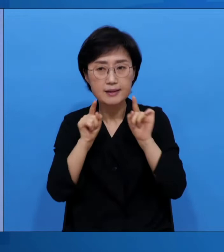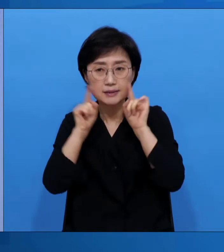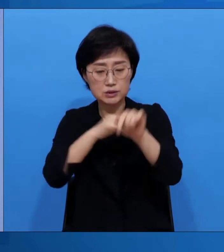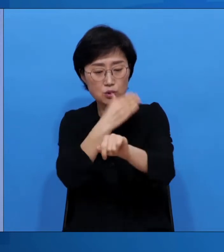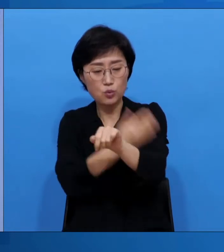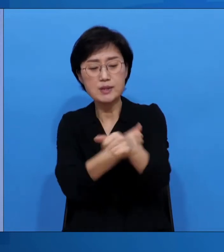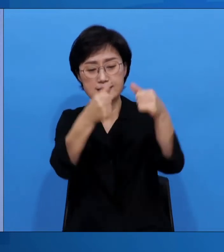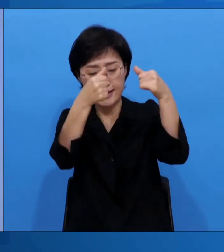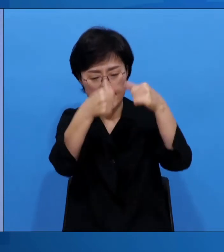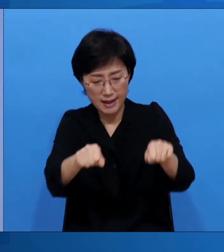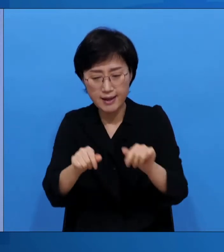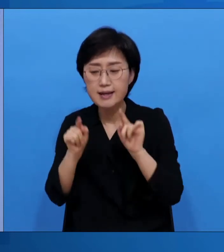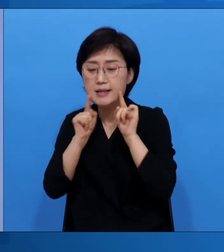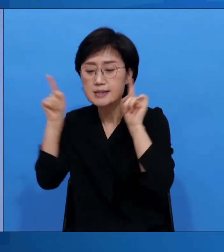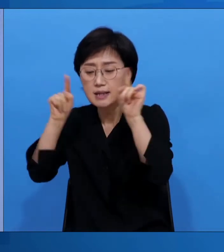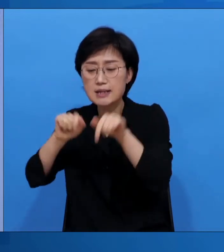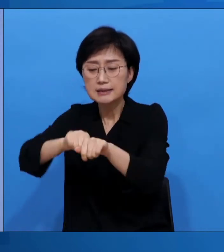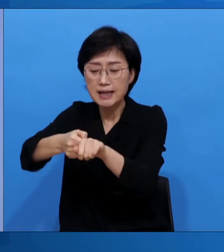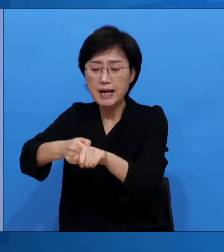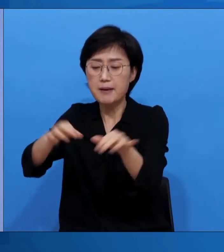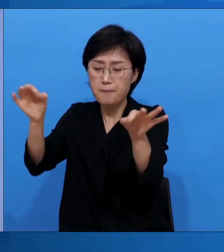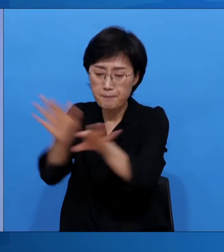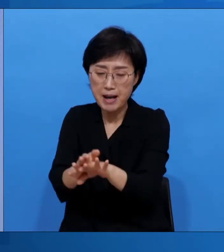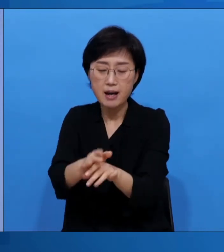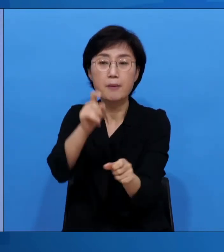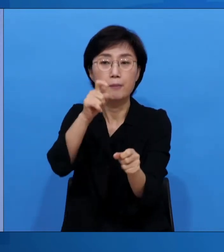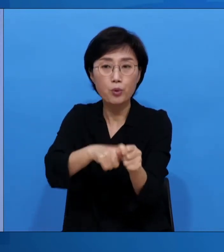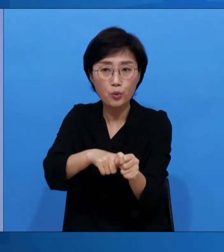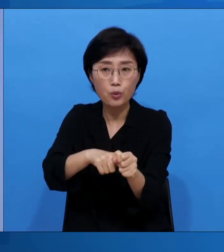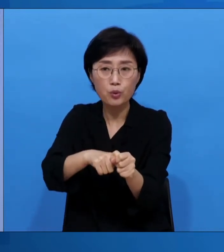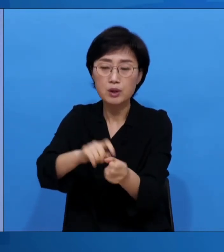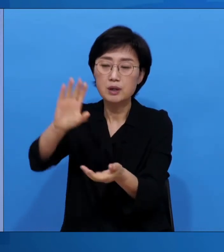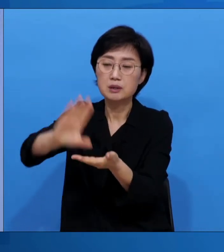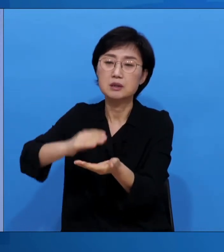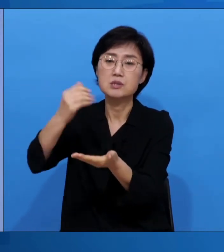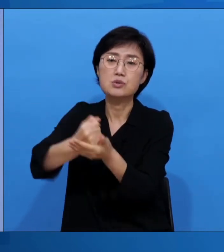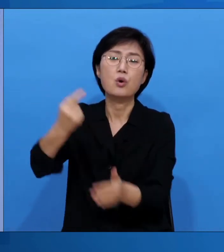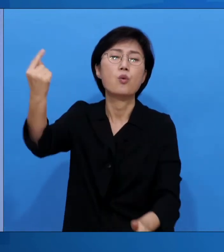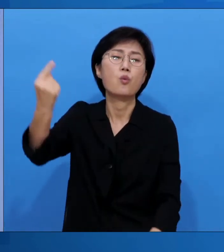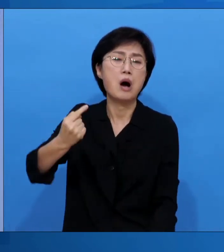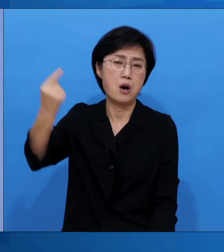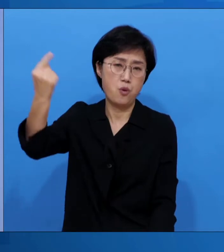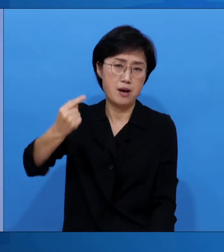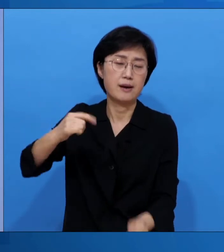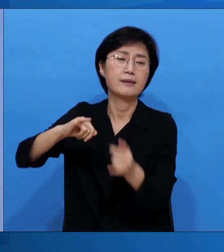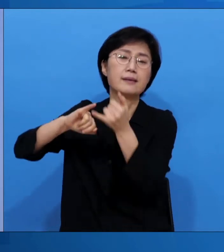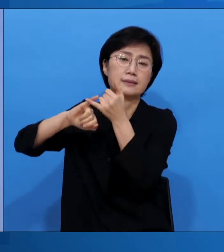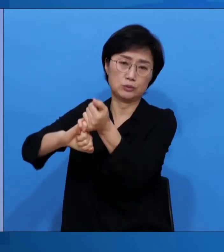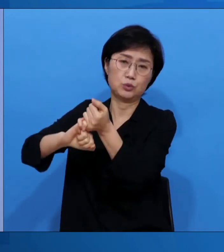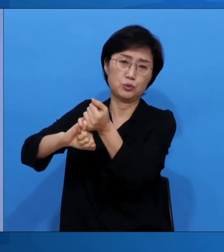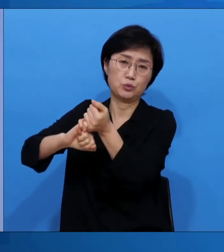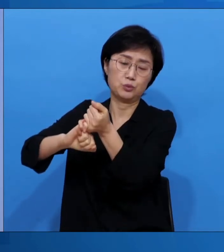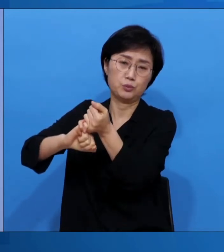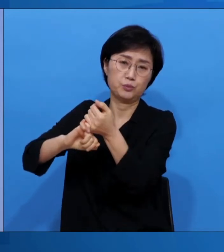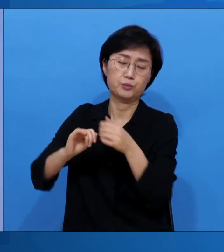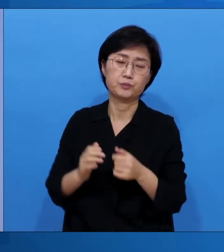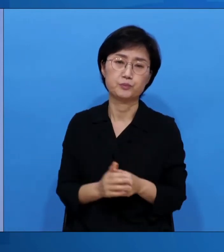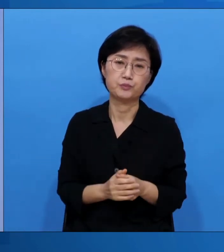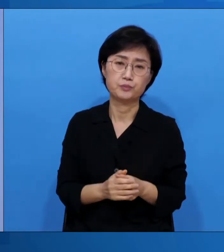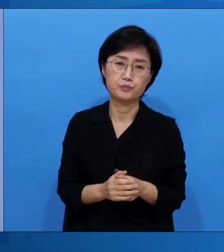재앙을 없애는 그리스도를 보내겠다. I will send Christ who will destroy the head of Satan and all the powers of sin and